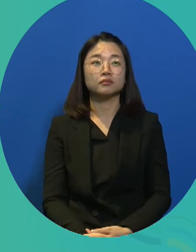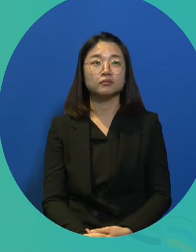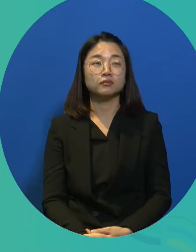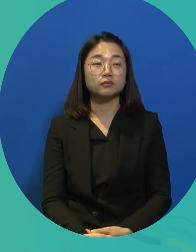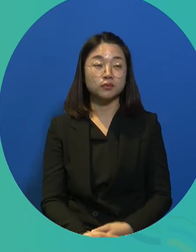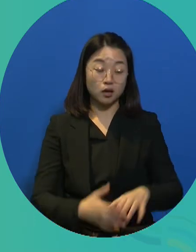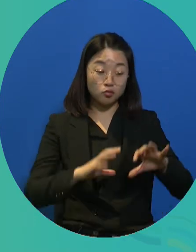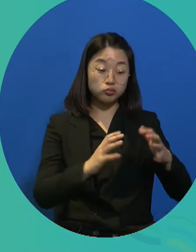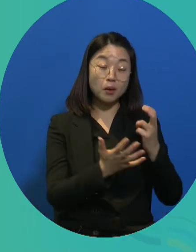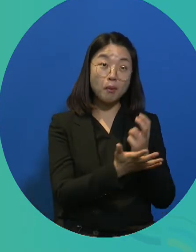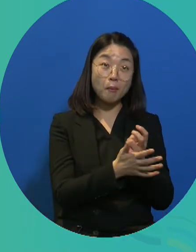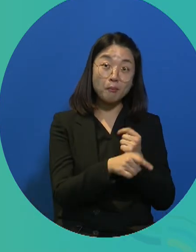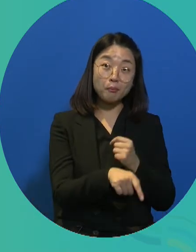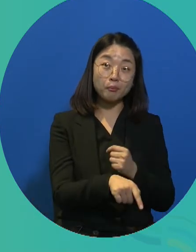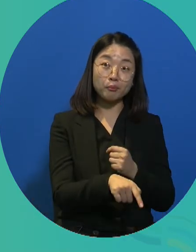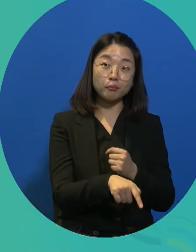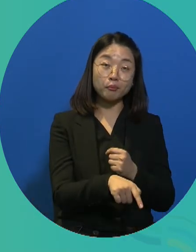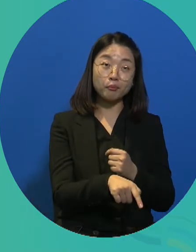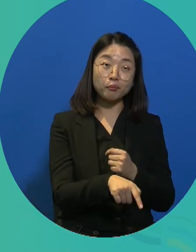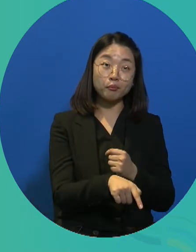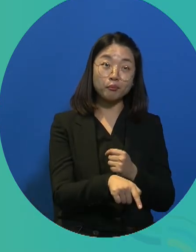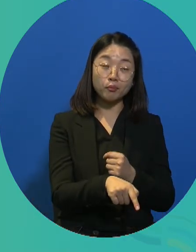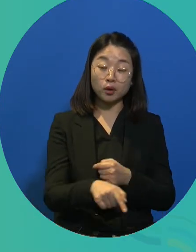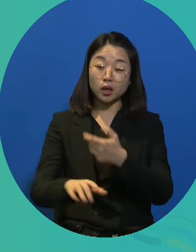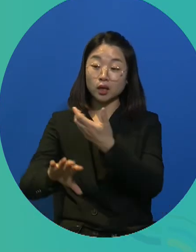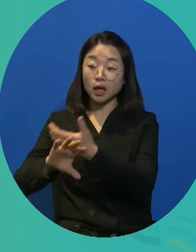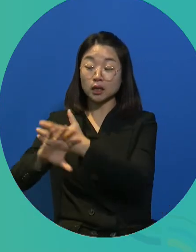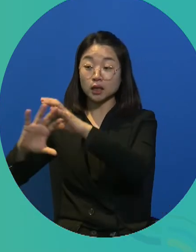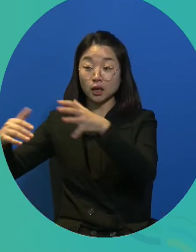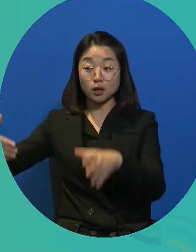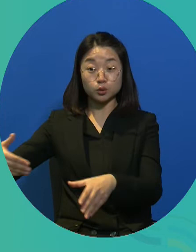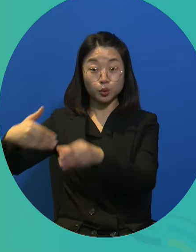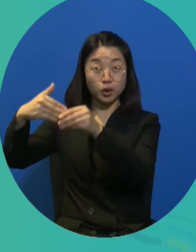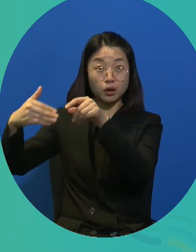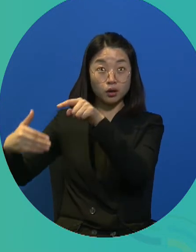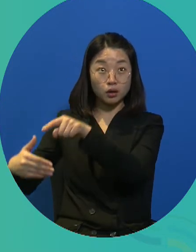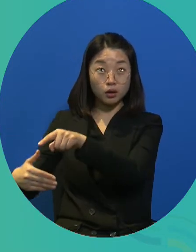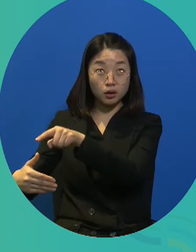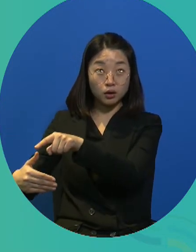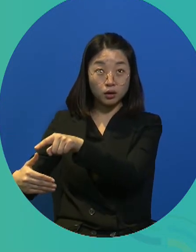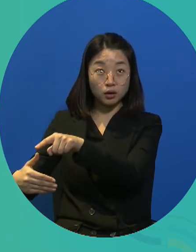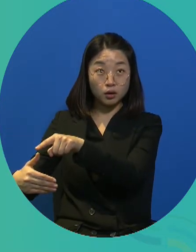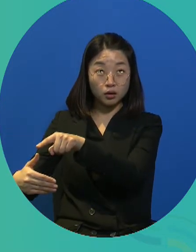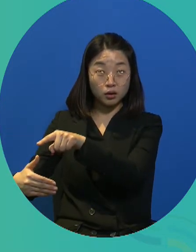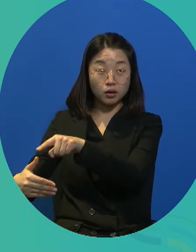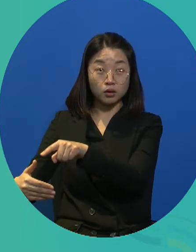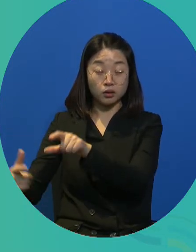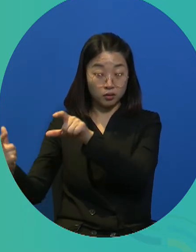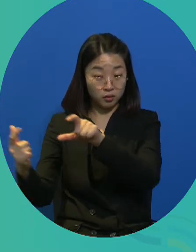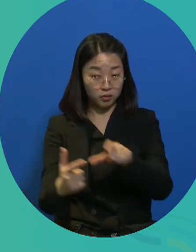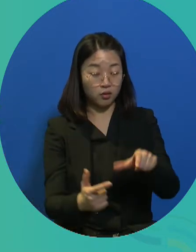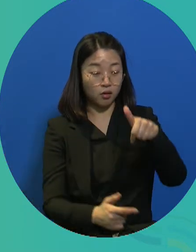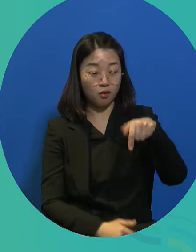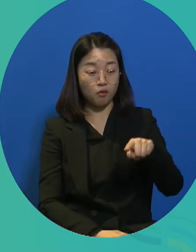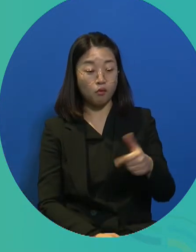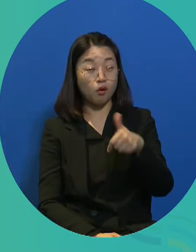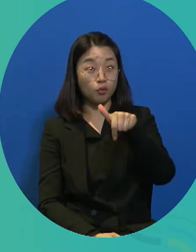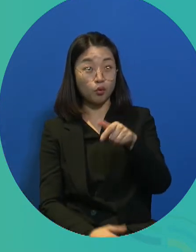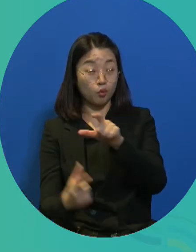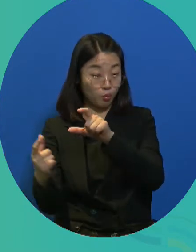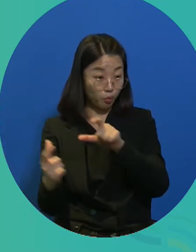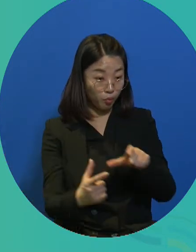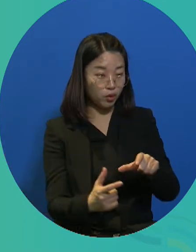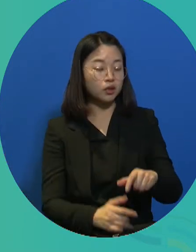같은 효력을 지닌 국제조약에 따른 권위 있는 견해와 권고가 CRPD 선택